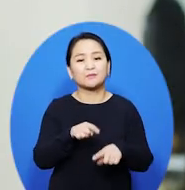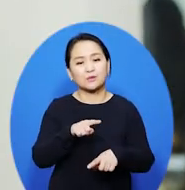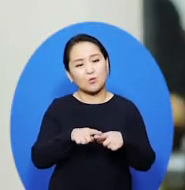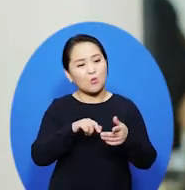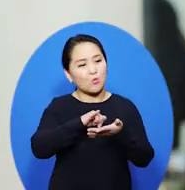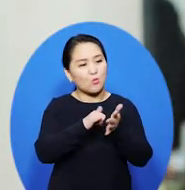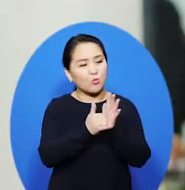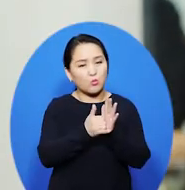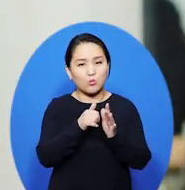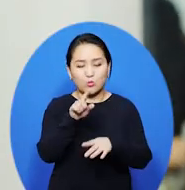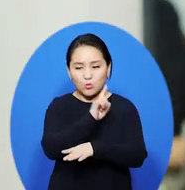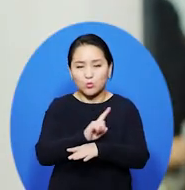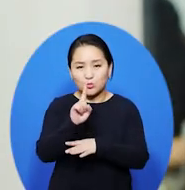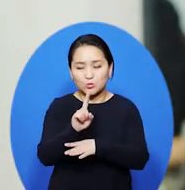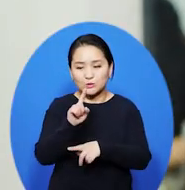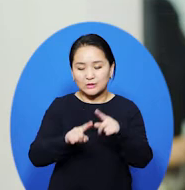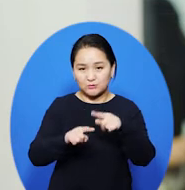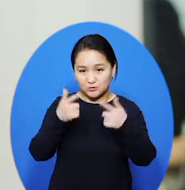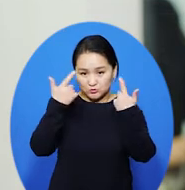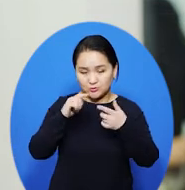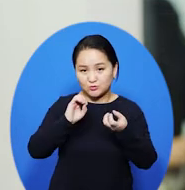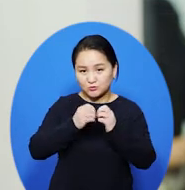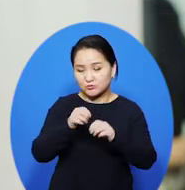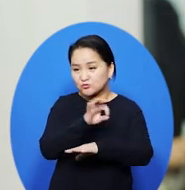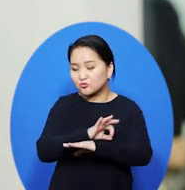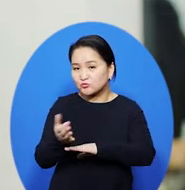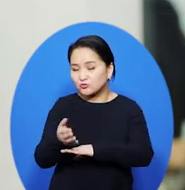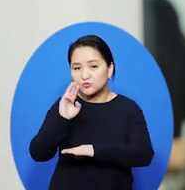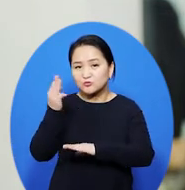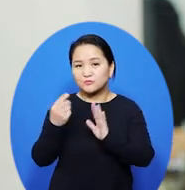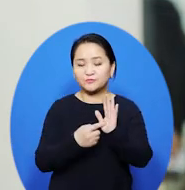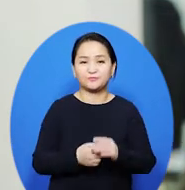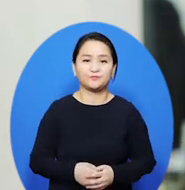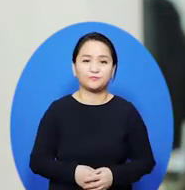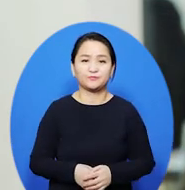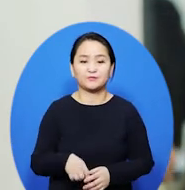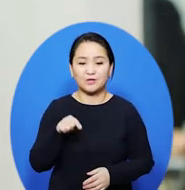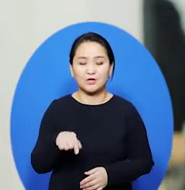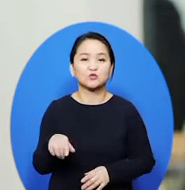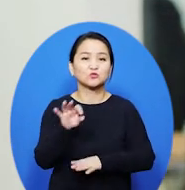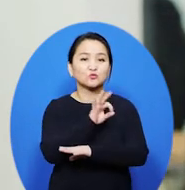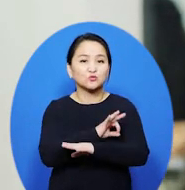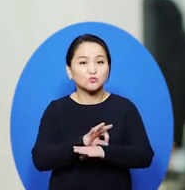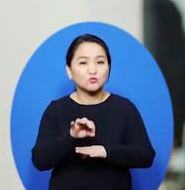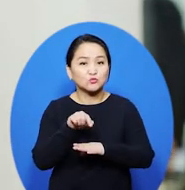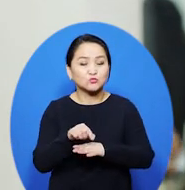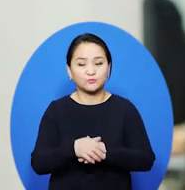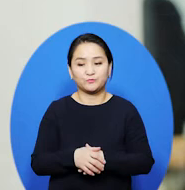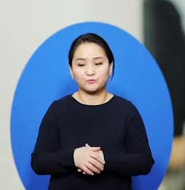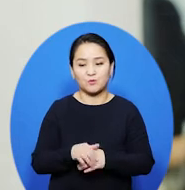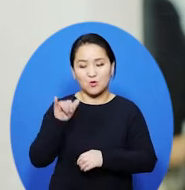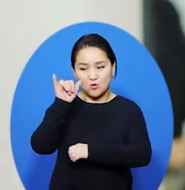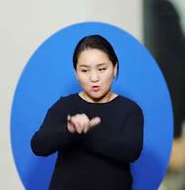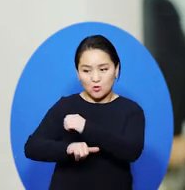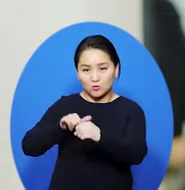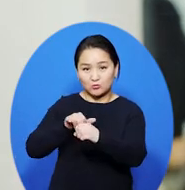утга учиртай бас үр дүнтэй тэгээ ямар зохион байгуулалттай төсөл гэдгийг та нэг тодорхой ойлголт өгч. За энэ төслийн хувьд бол энэ бол